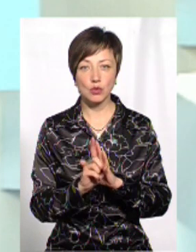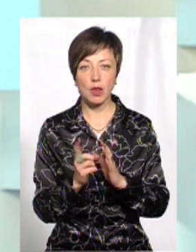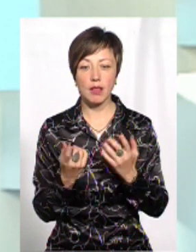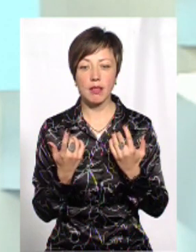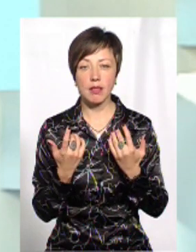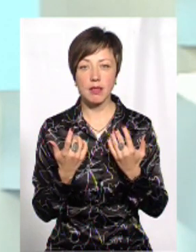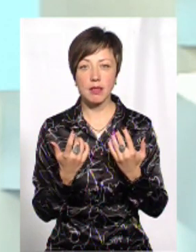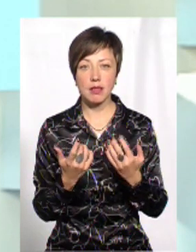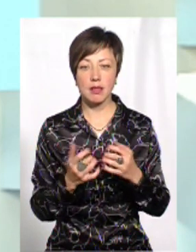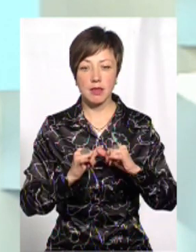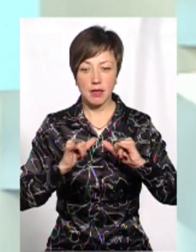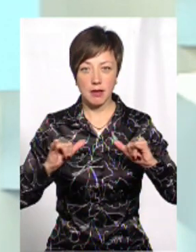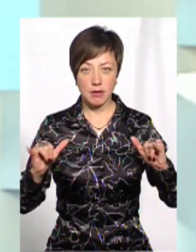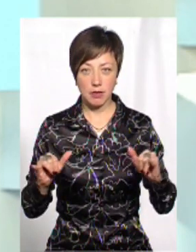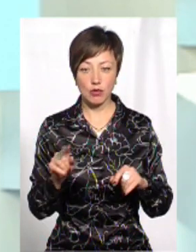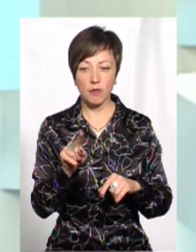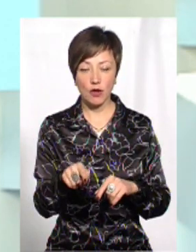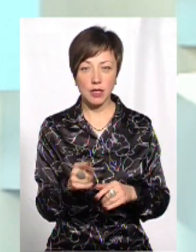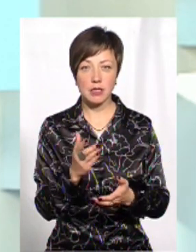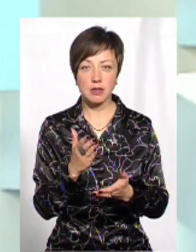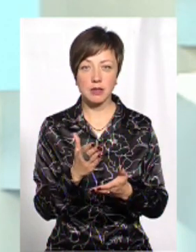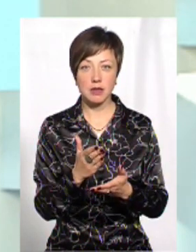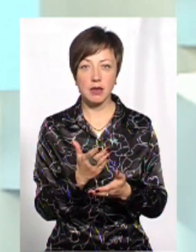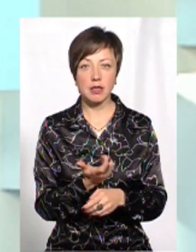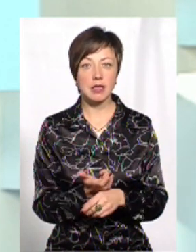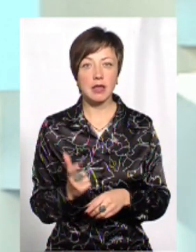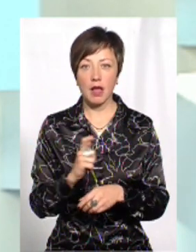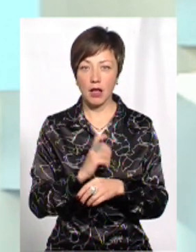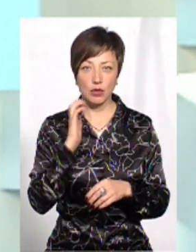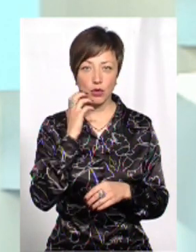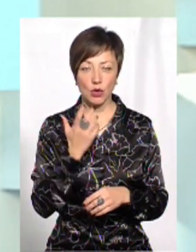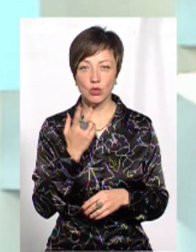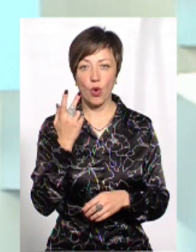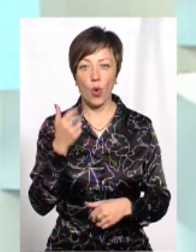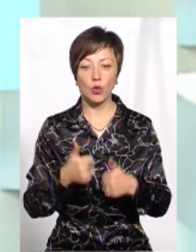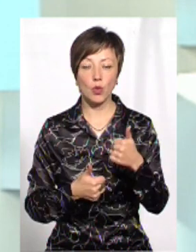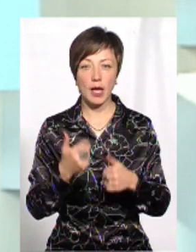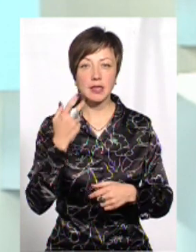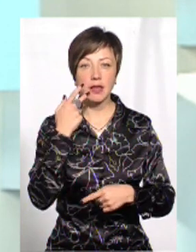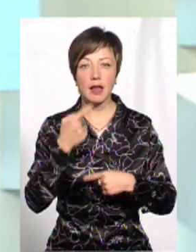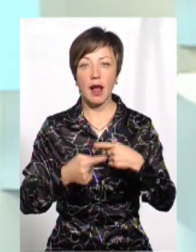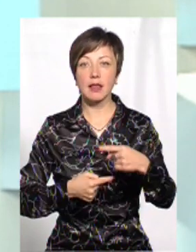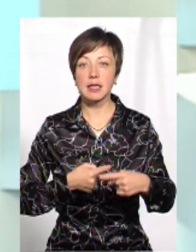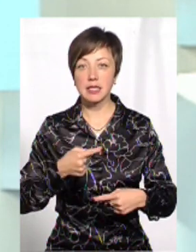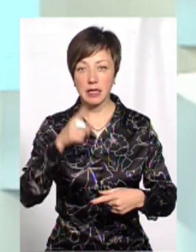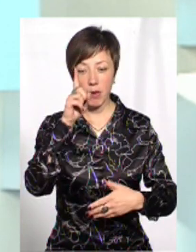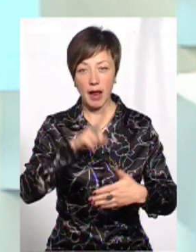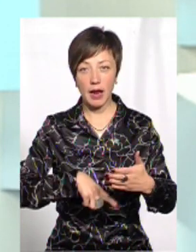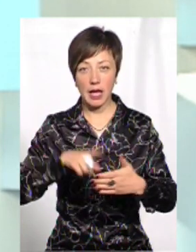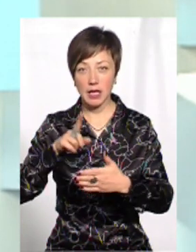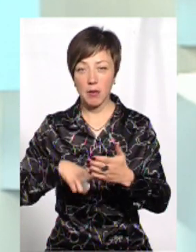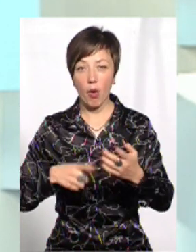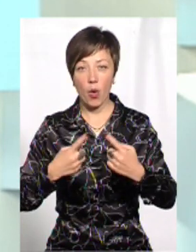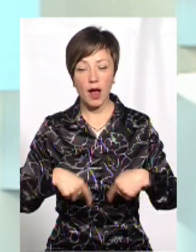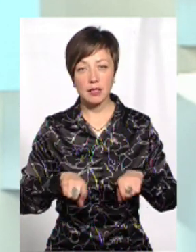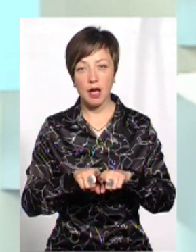набирати таких обертів, аби вони становили надсерйозну конкуренцію традиційним релігійним